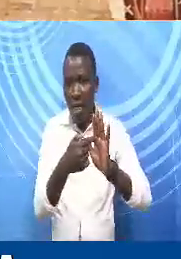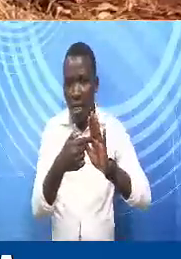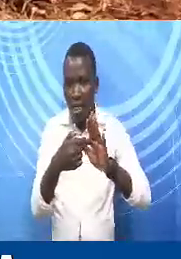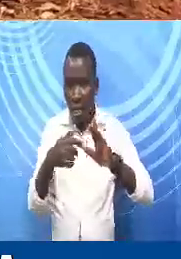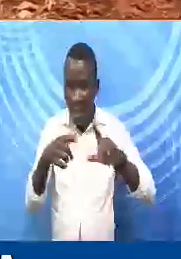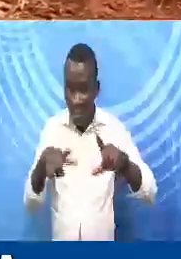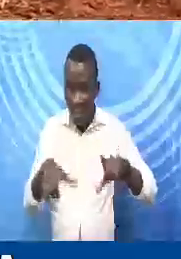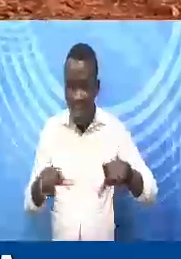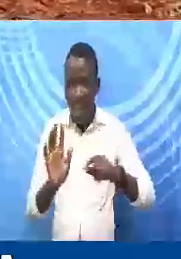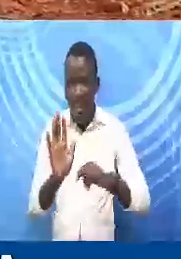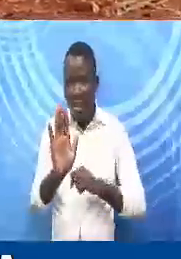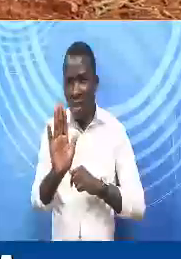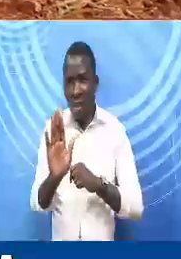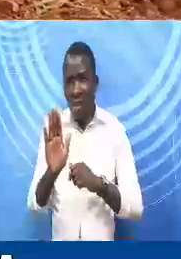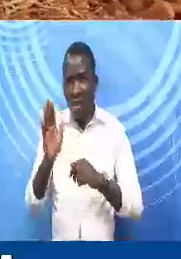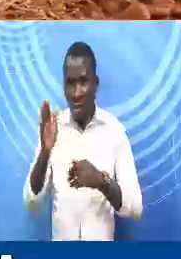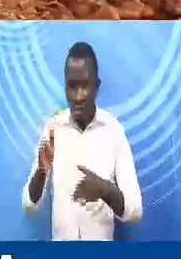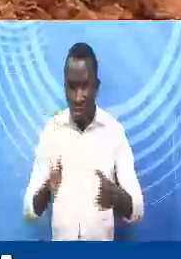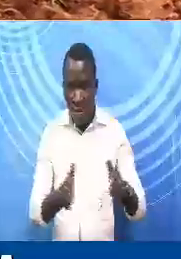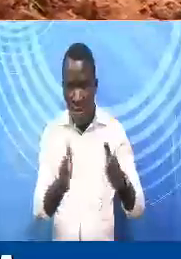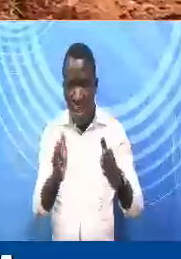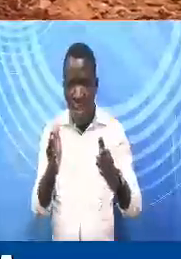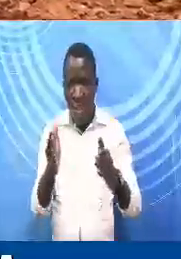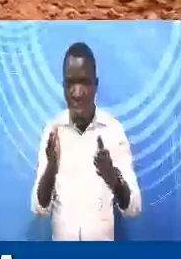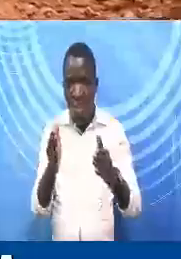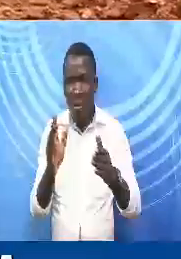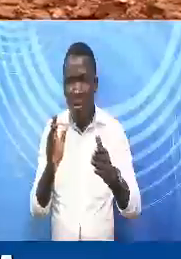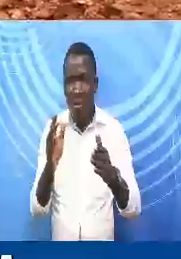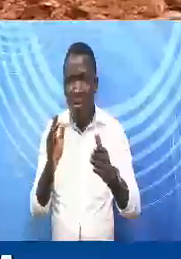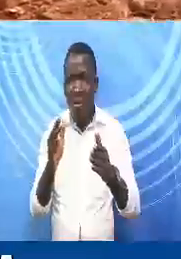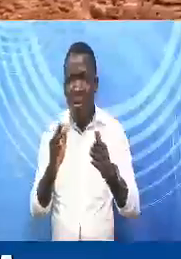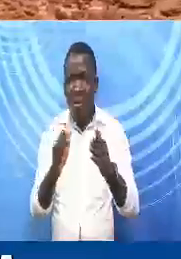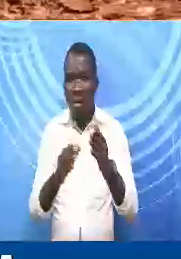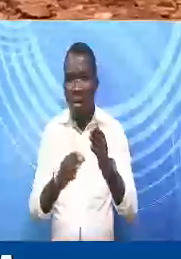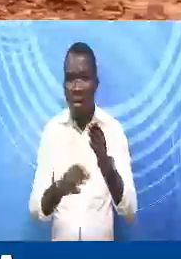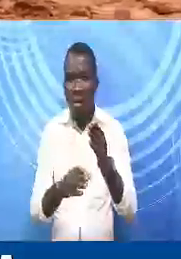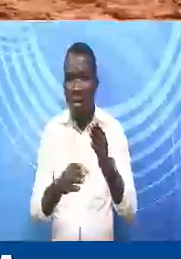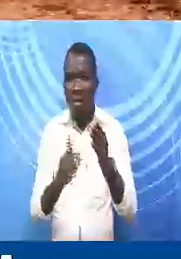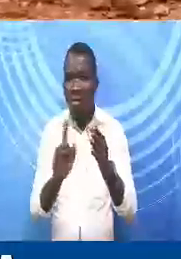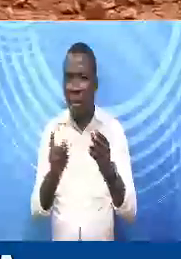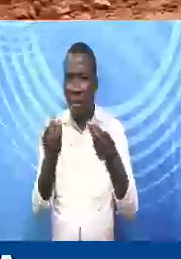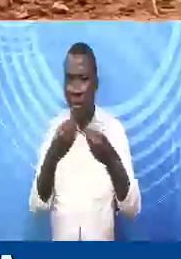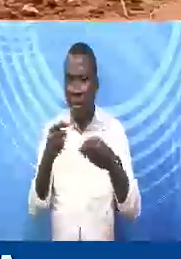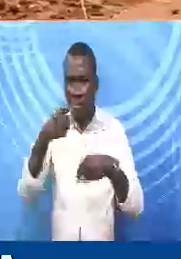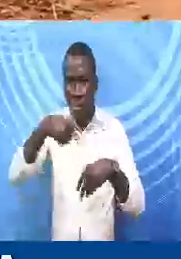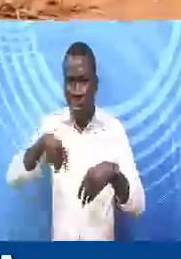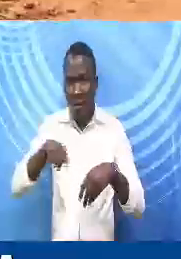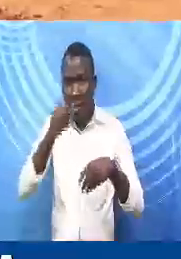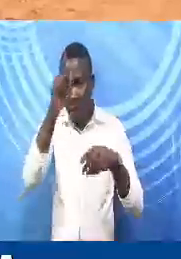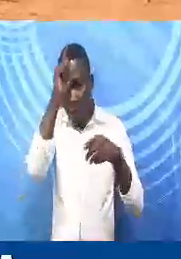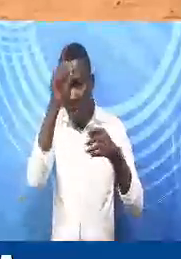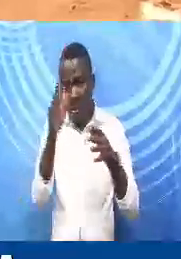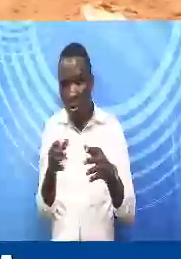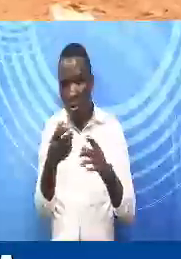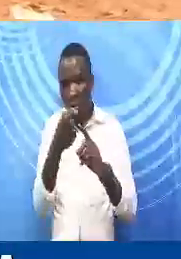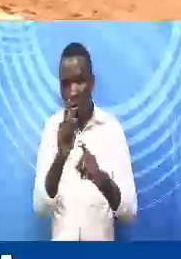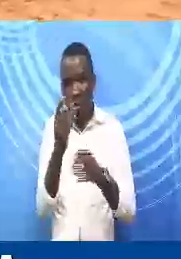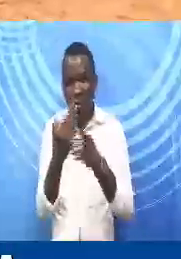ubwe ubwo muhanda ko tuwambuwe twebwe abaturage aya mazi yatangiye kuba yameneka kuva mu